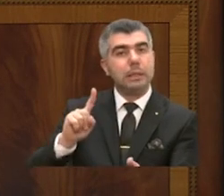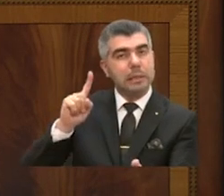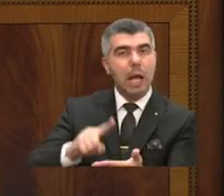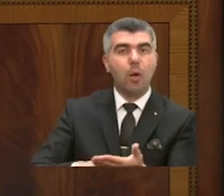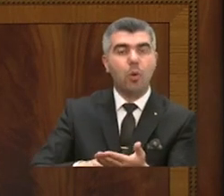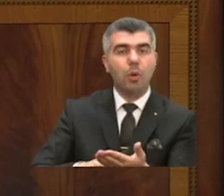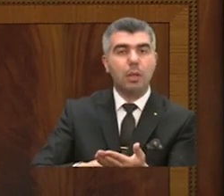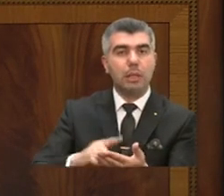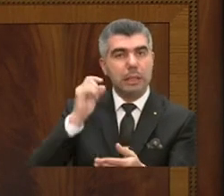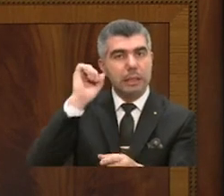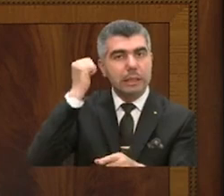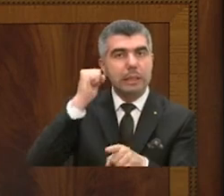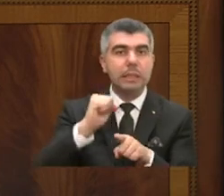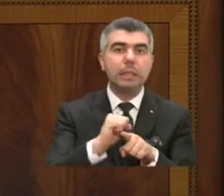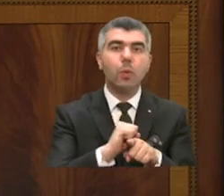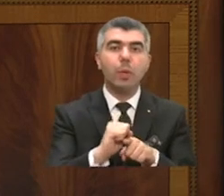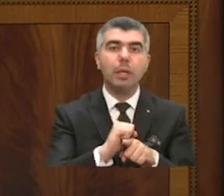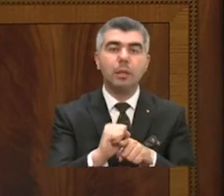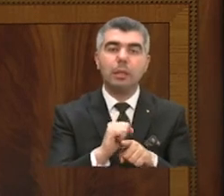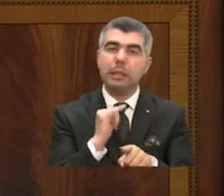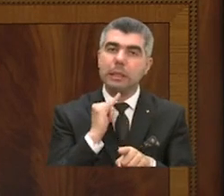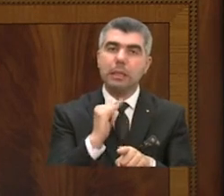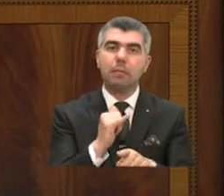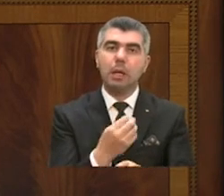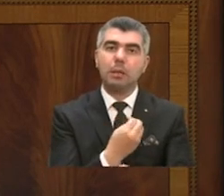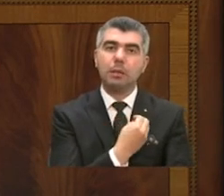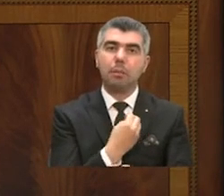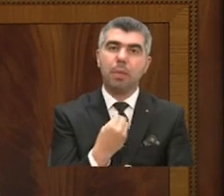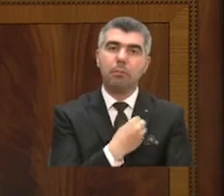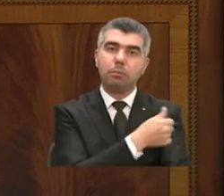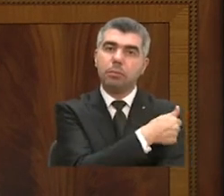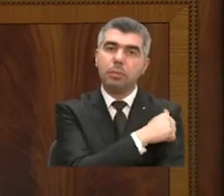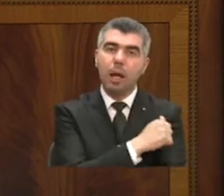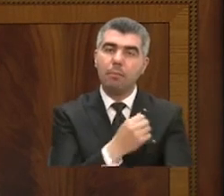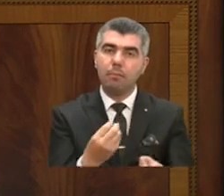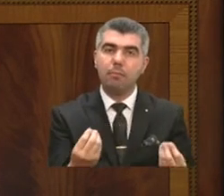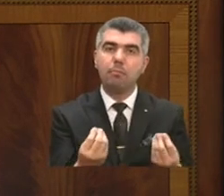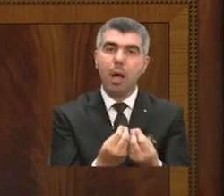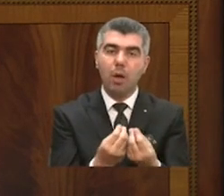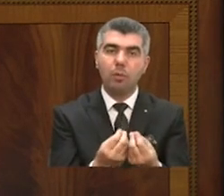المستمر للعاملين بالقطاع، وهو ما من شأنه أن يساهم في